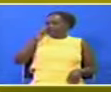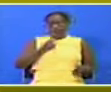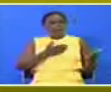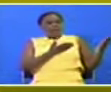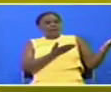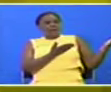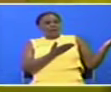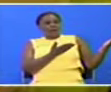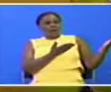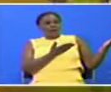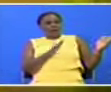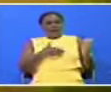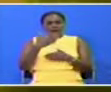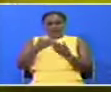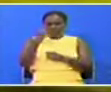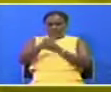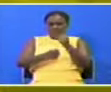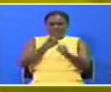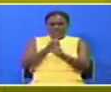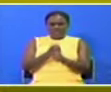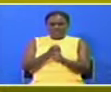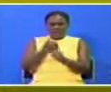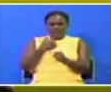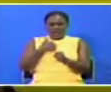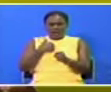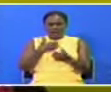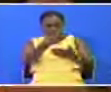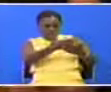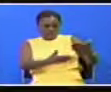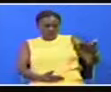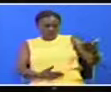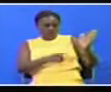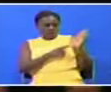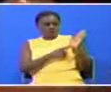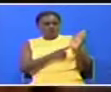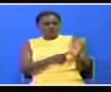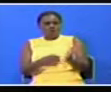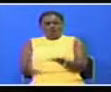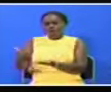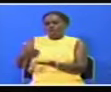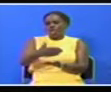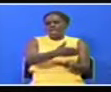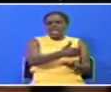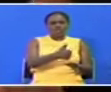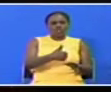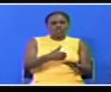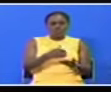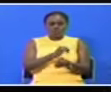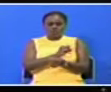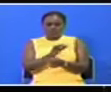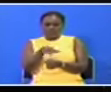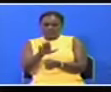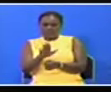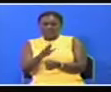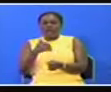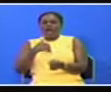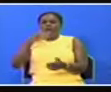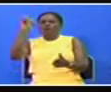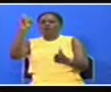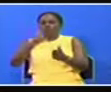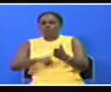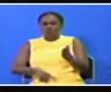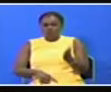haya, baada ya mwaka tunatengeza jarida la kuonyesha collection ya madesigner wetu kwamba wana vitu gani. Kwa